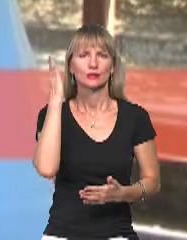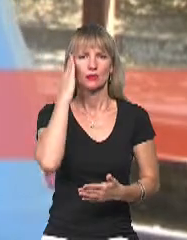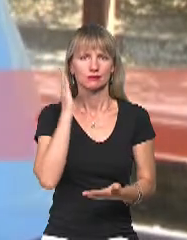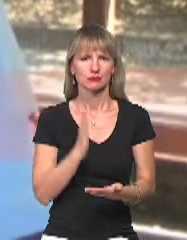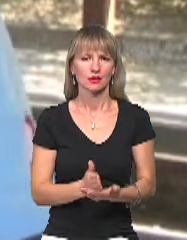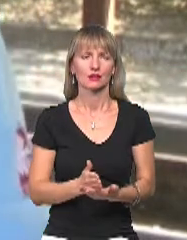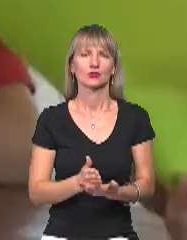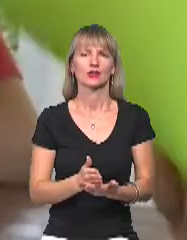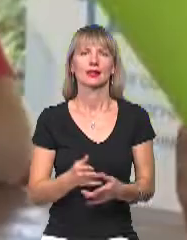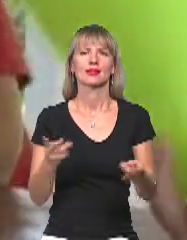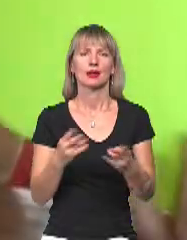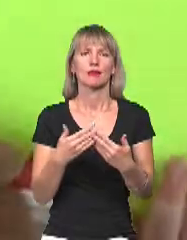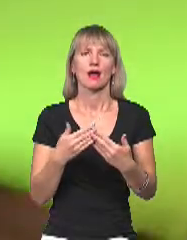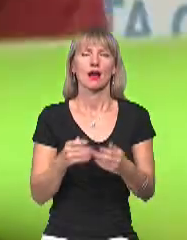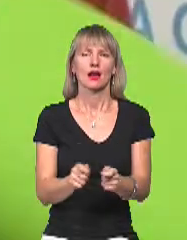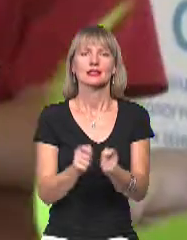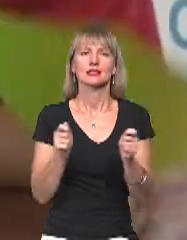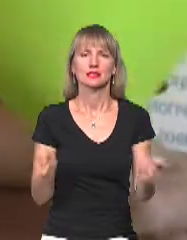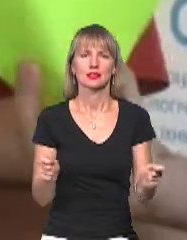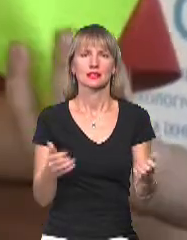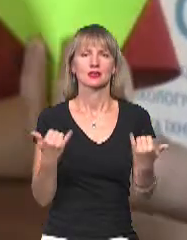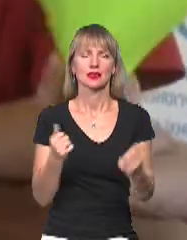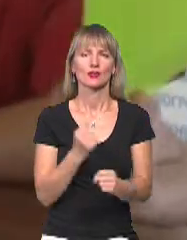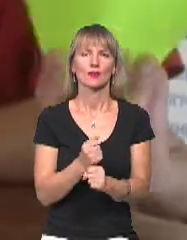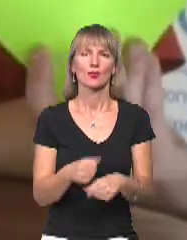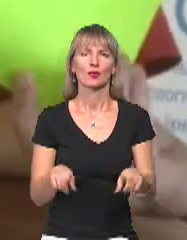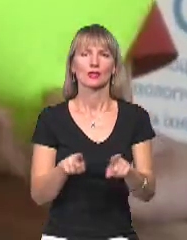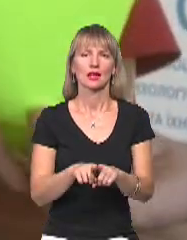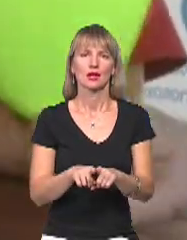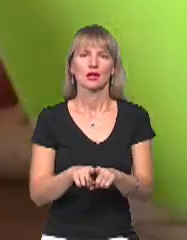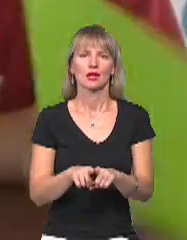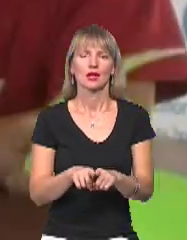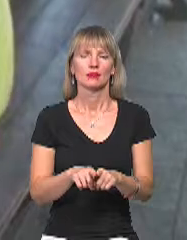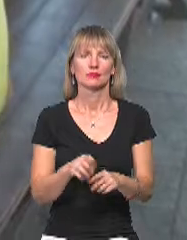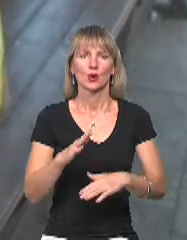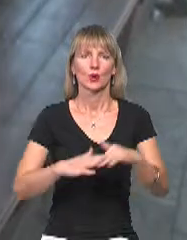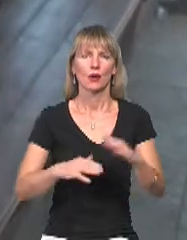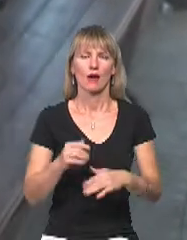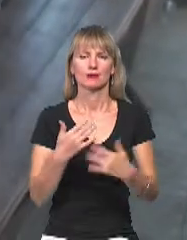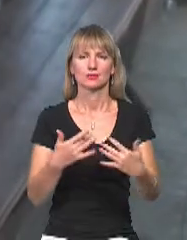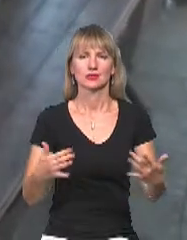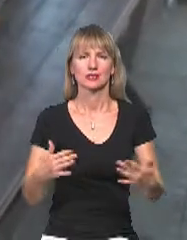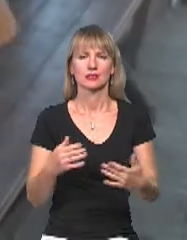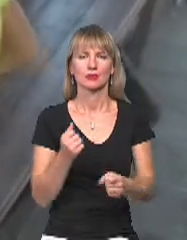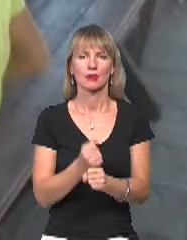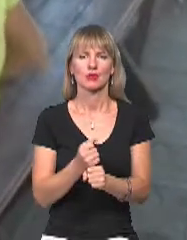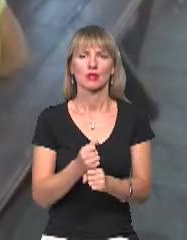їх треба розкрити. То ми зараз робимо такі поділки, да, щоб вони могли